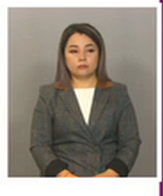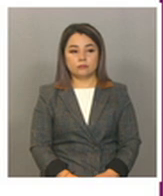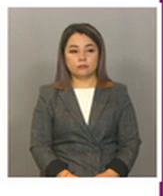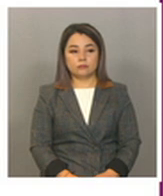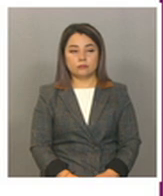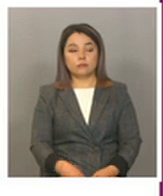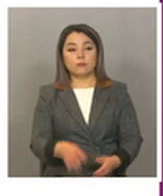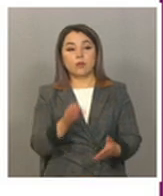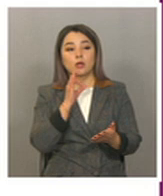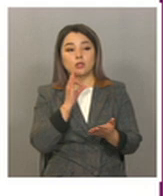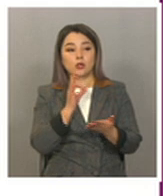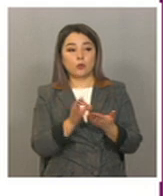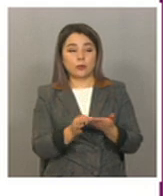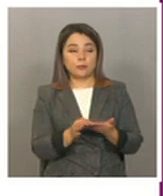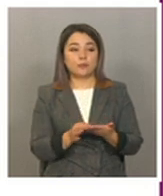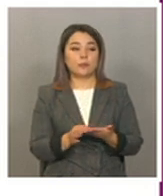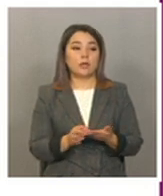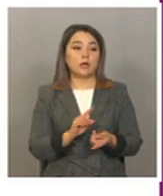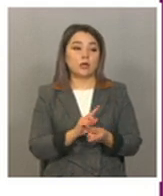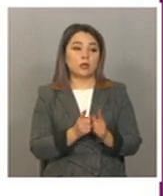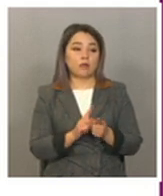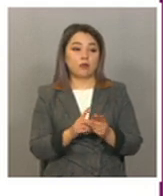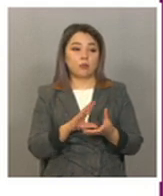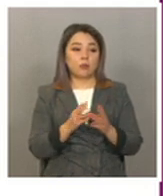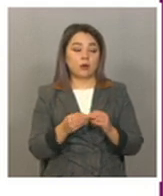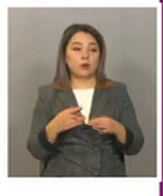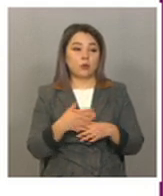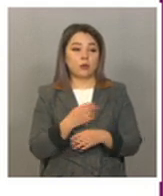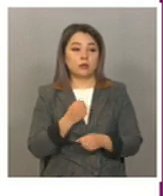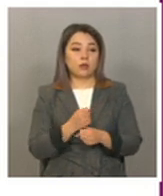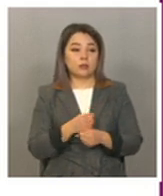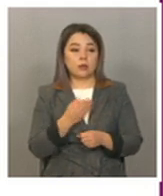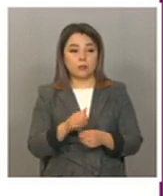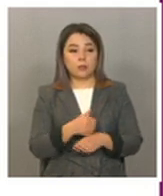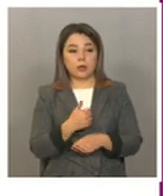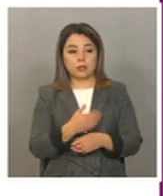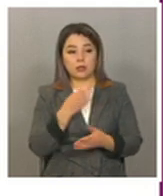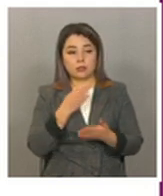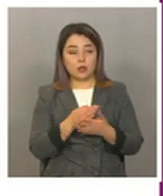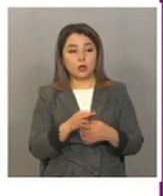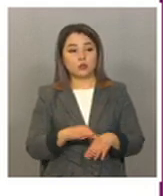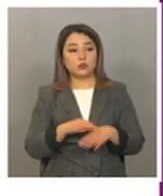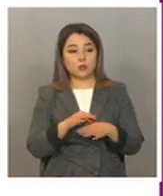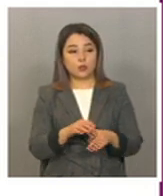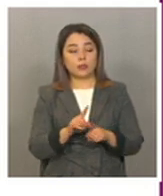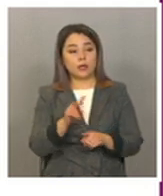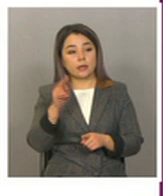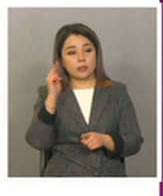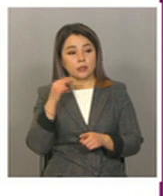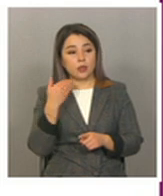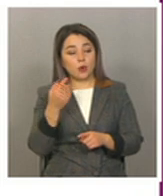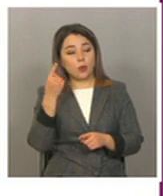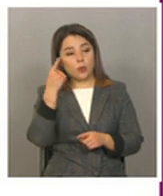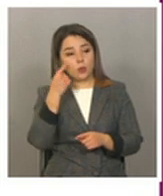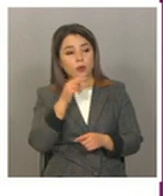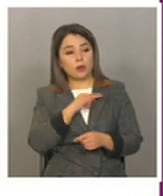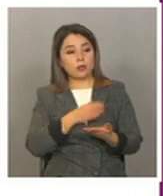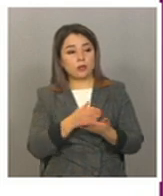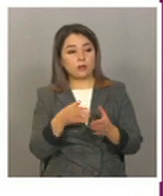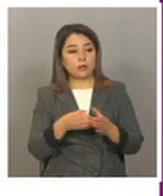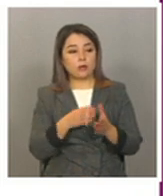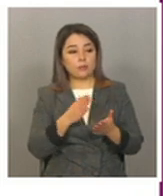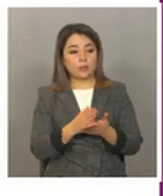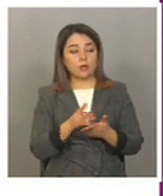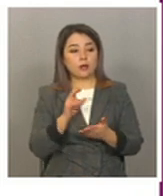Жауабы. Реформалық қозғалыстың басшысы және оны жүргізуші қытайлық ойшыл қайраткер ол